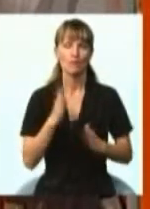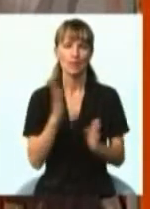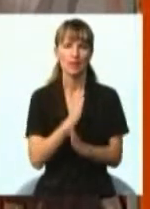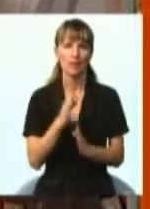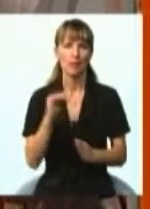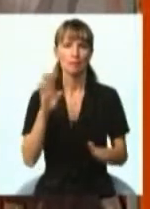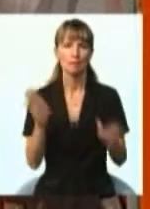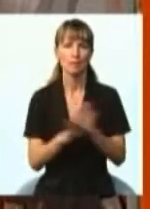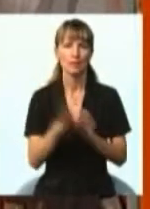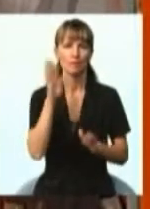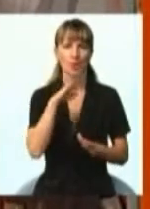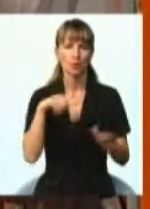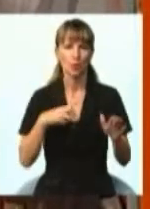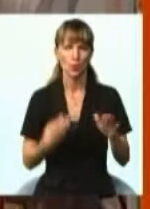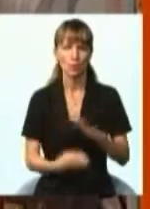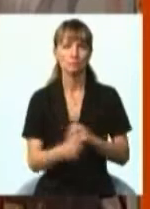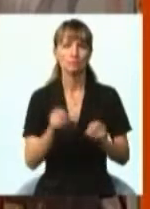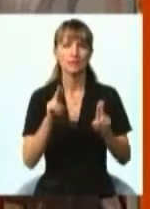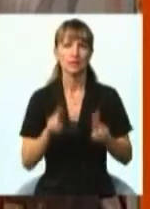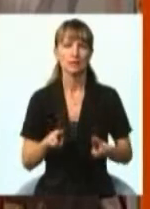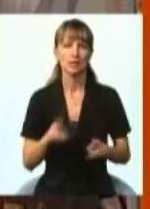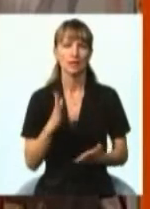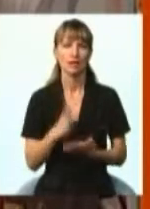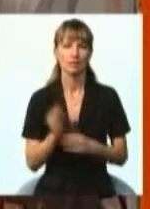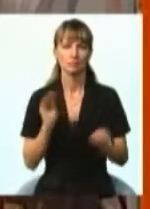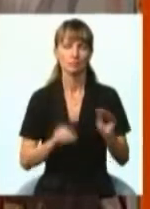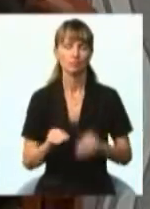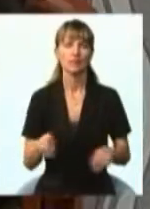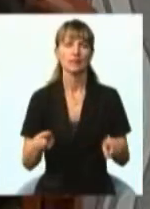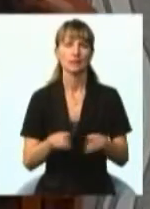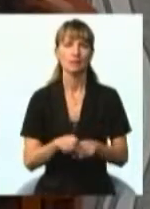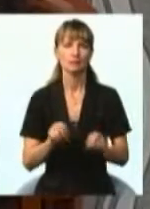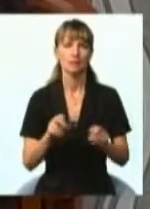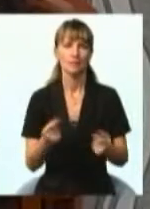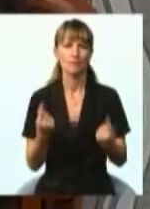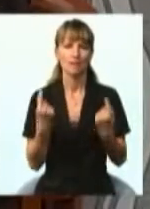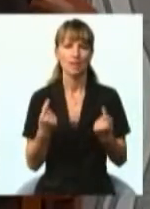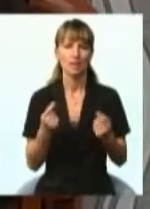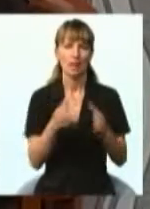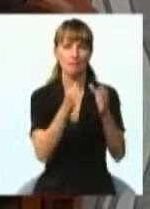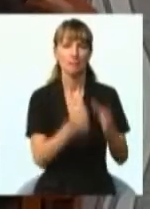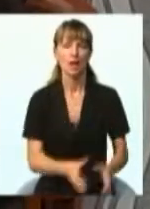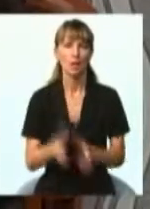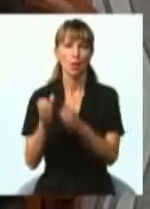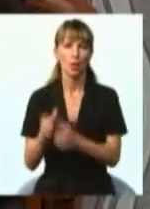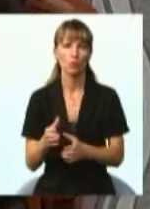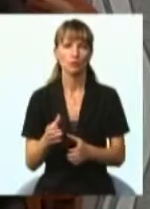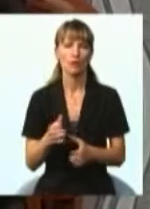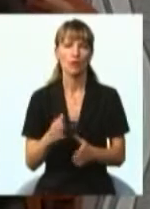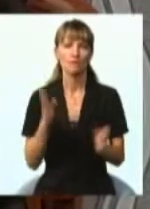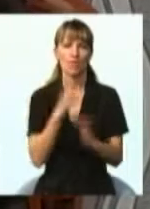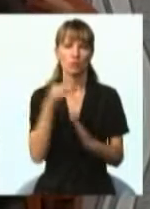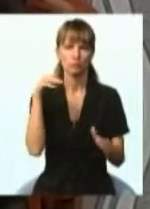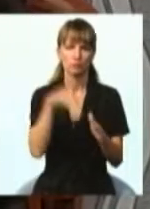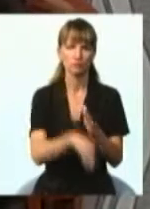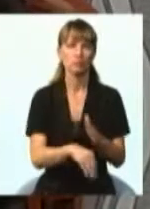у підводних машинах там. Також і спеціальні такі великі балони з киснем, з повітрям,